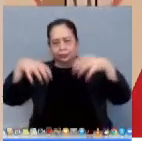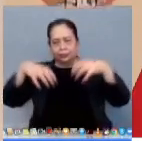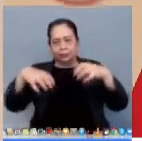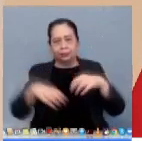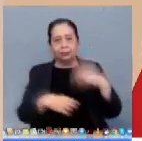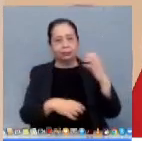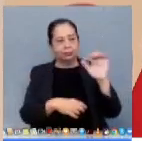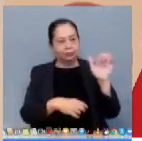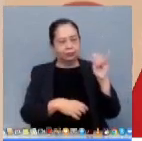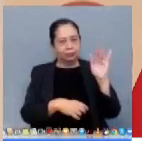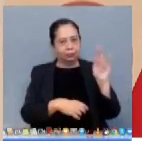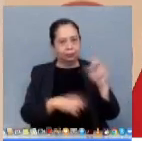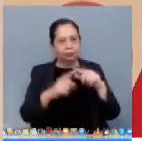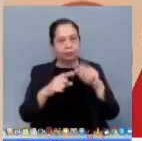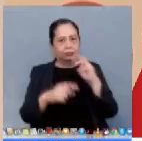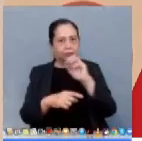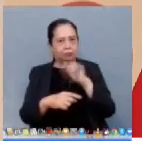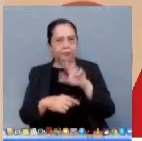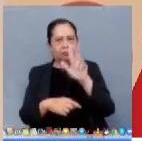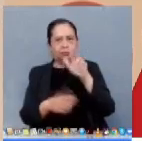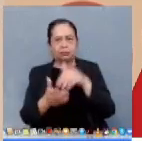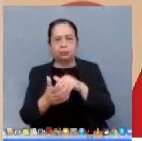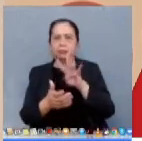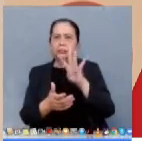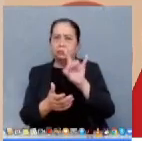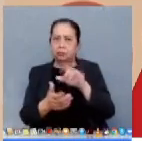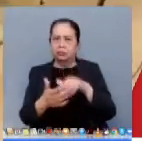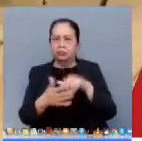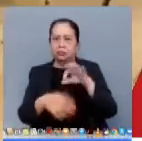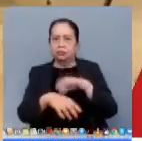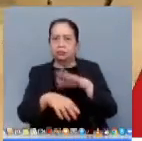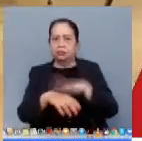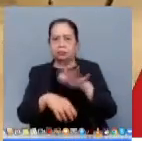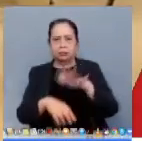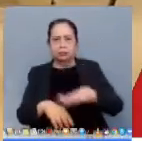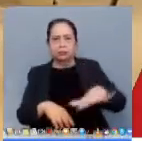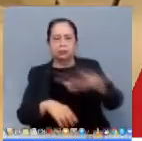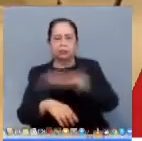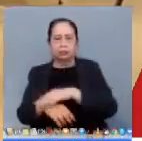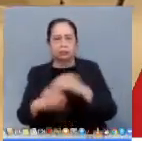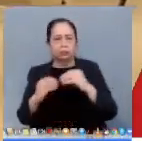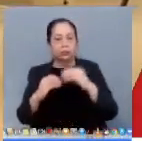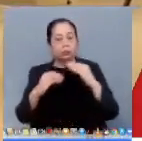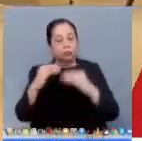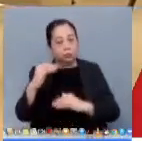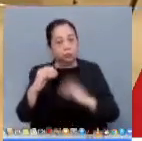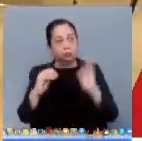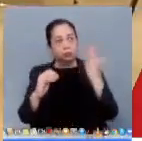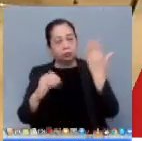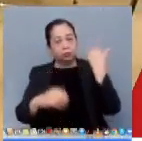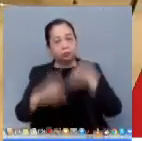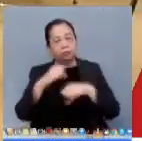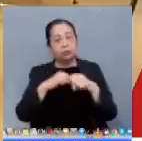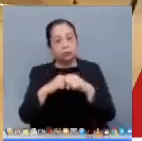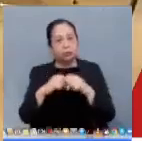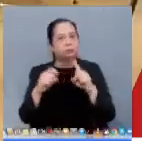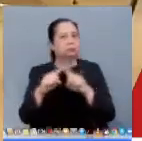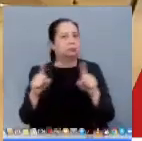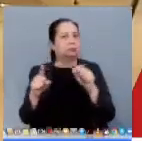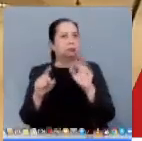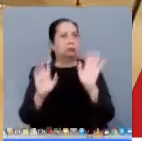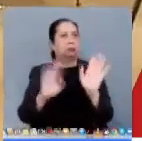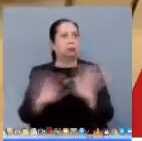naitalang 3,048 kaso ng dengue sa rehiyon. Mas mababa raw ito kumpara sa nagkaraang taon pero hindi dapat maging